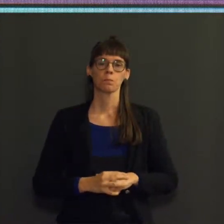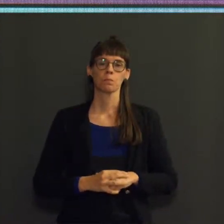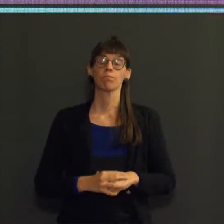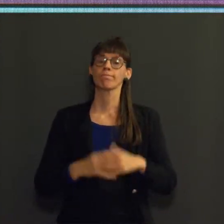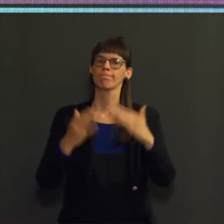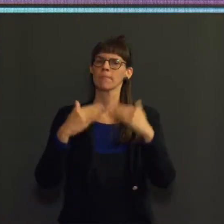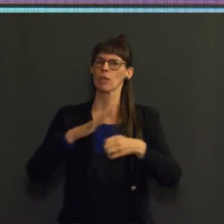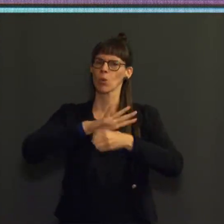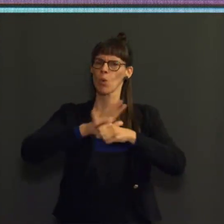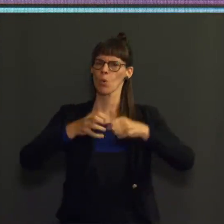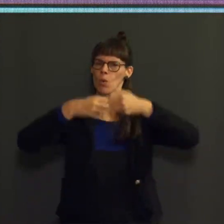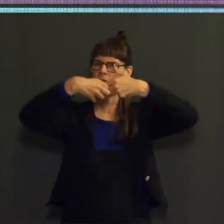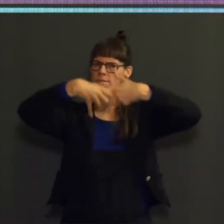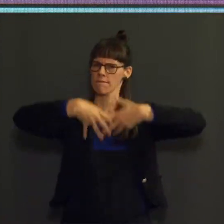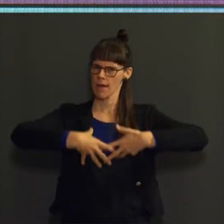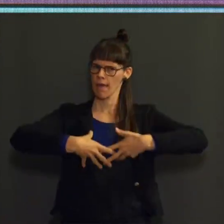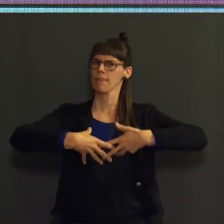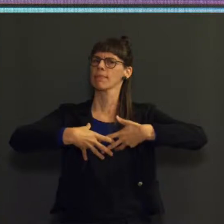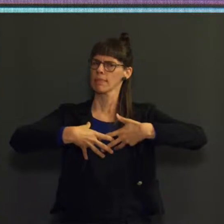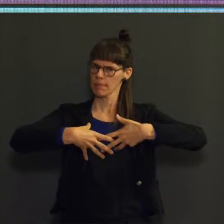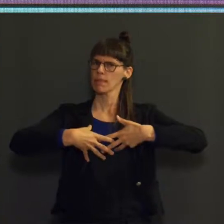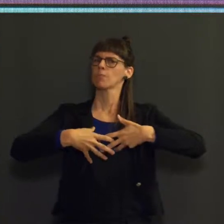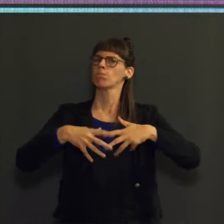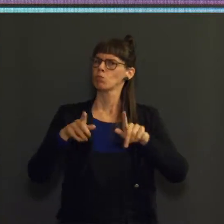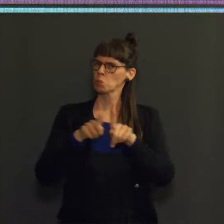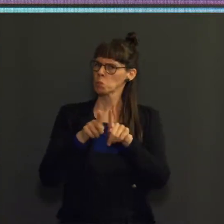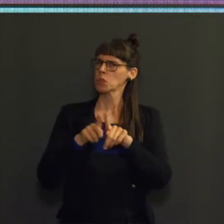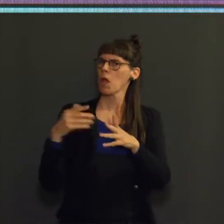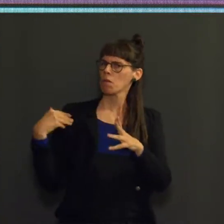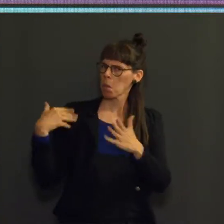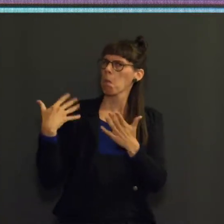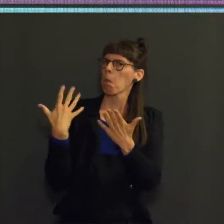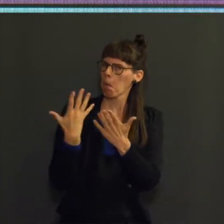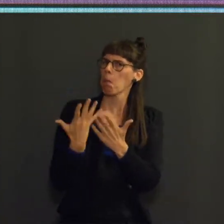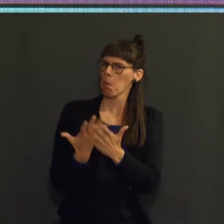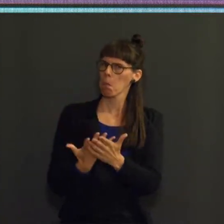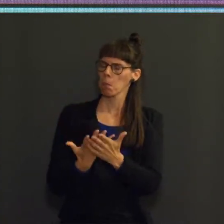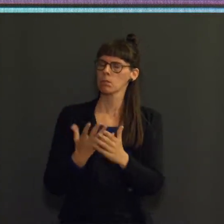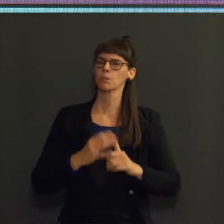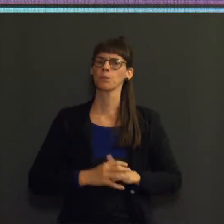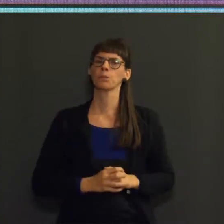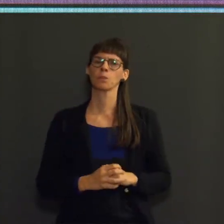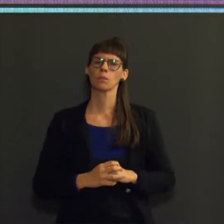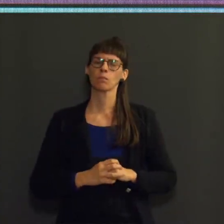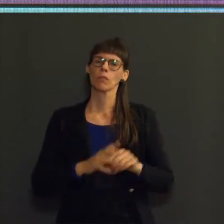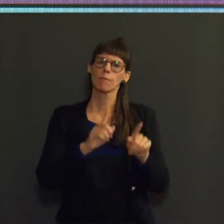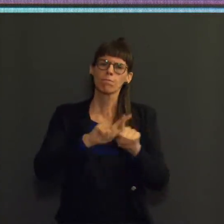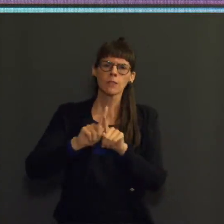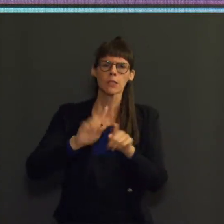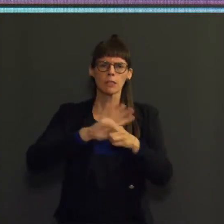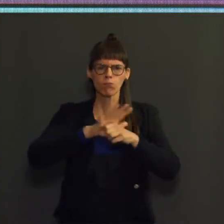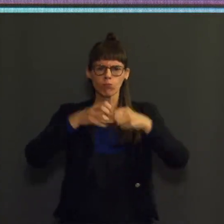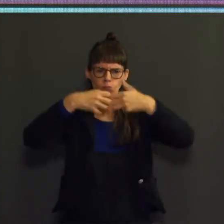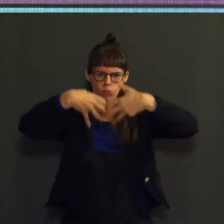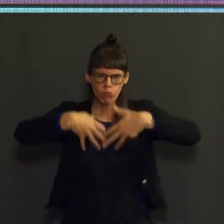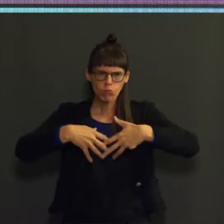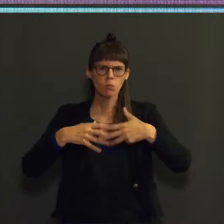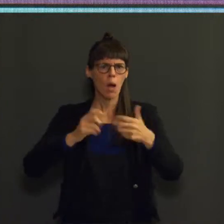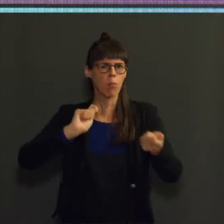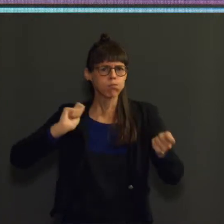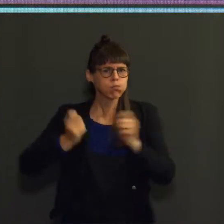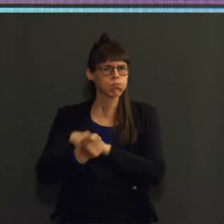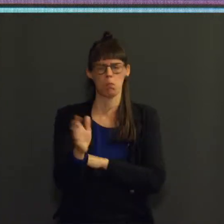Betreft de varianten, daar blijft de situatie ook vrij stabiel. De verhouding tussen de varianten lijkt weinig te